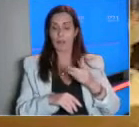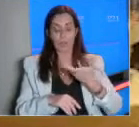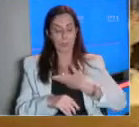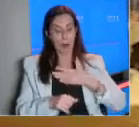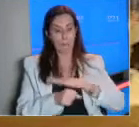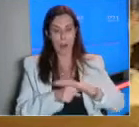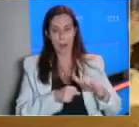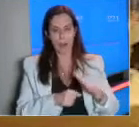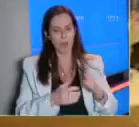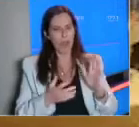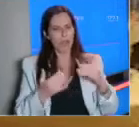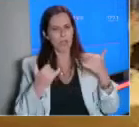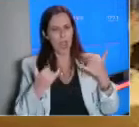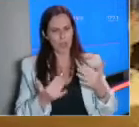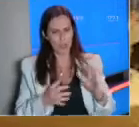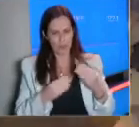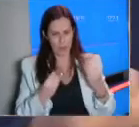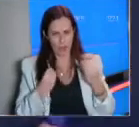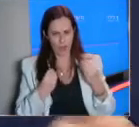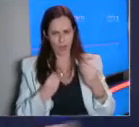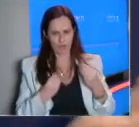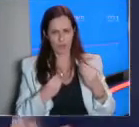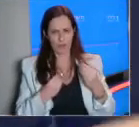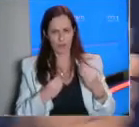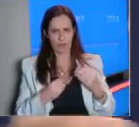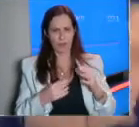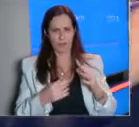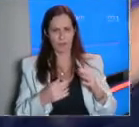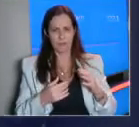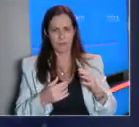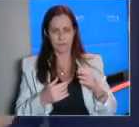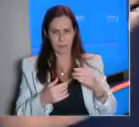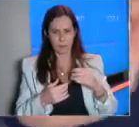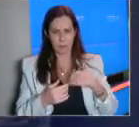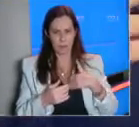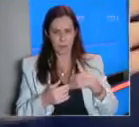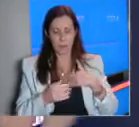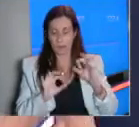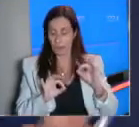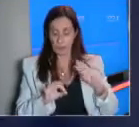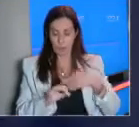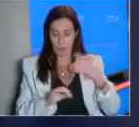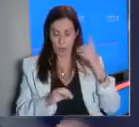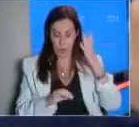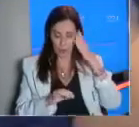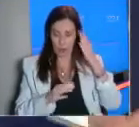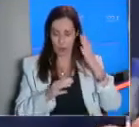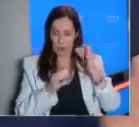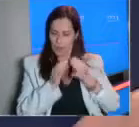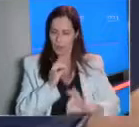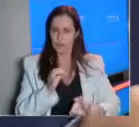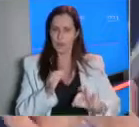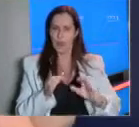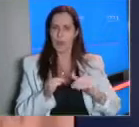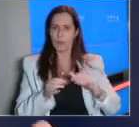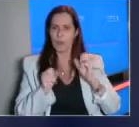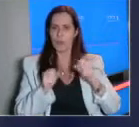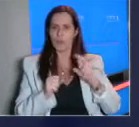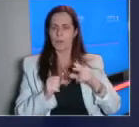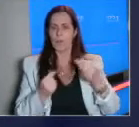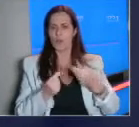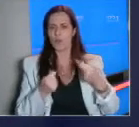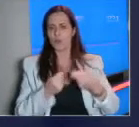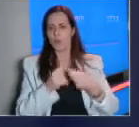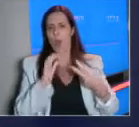במלואו. אוקיי, אז למה פה... רגע, יוני, שנייה. עכשיו, בוא אני... באמת, אני לא יודע יותר מדי על החוב, אני מוכן להתערב שיש פה איזה